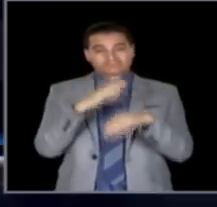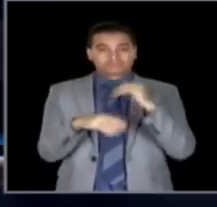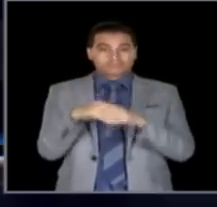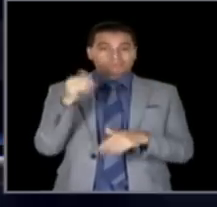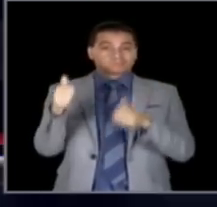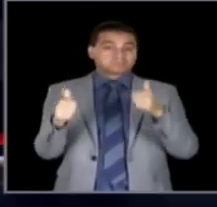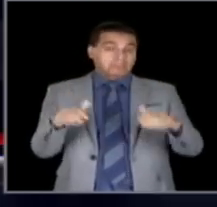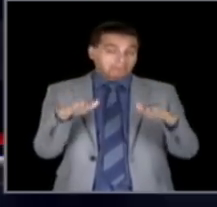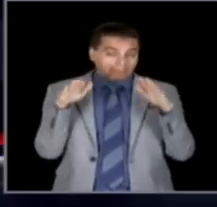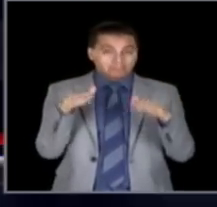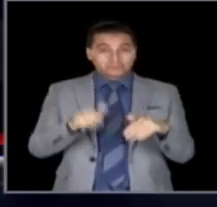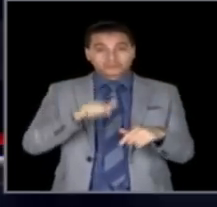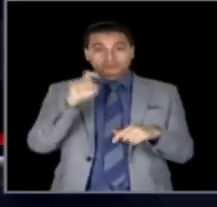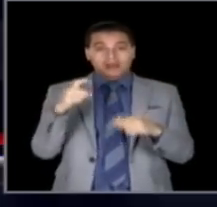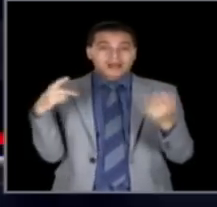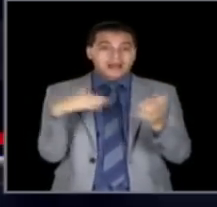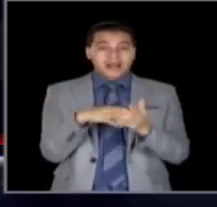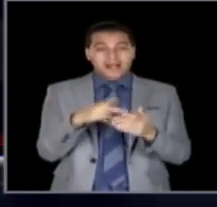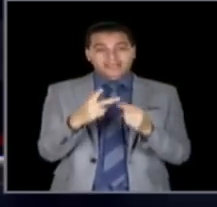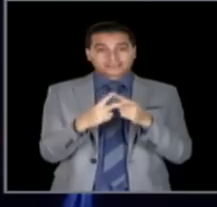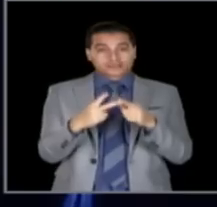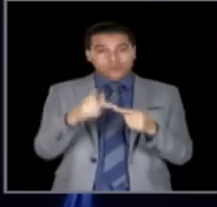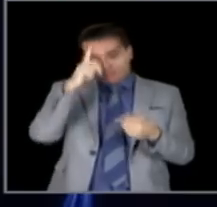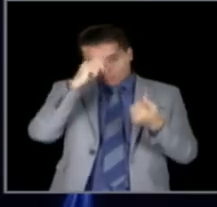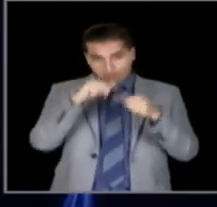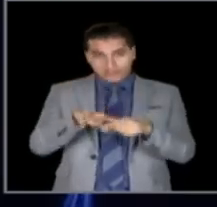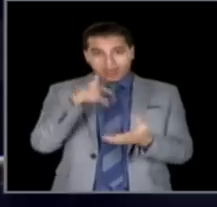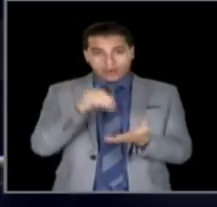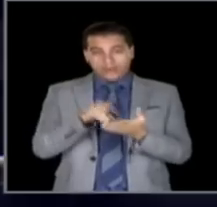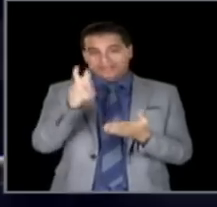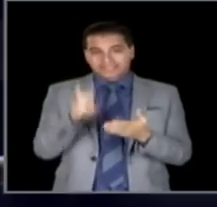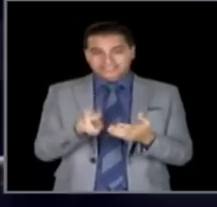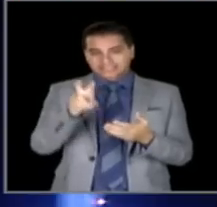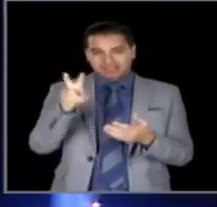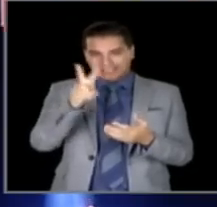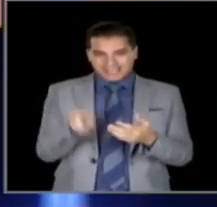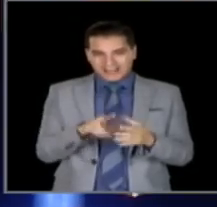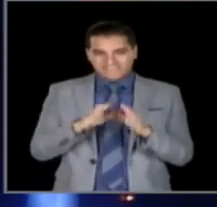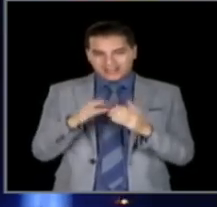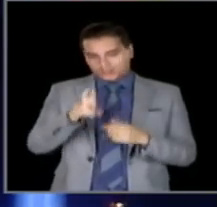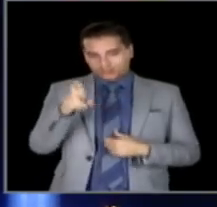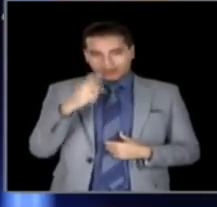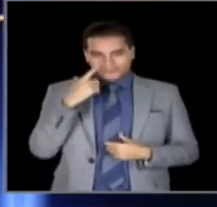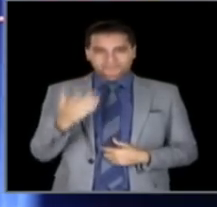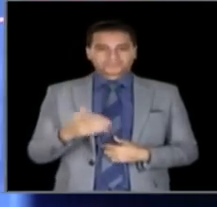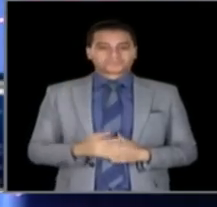دلوقتي عندنا آخر سؤالين في الفقرة في العلوم، وأول سؤال النيل علوم، والسؤال هو: